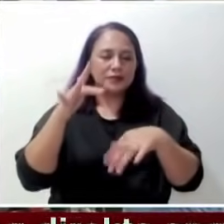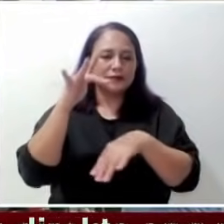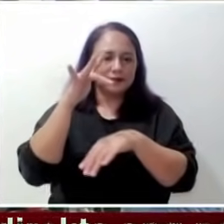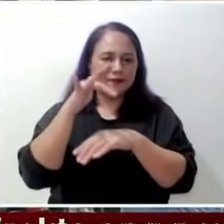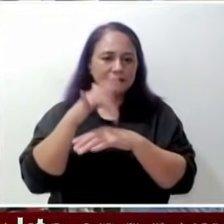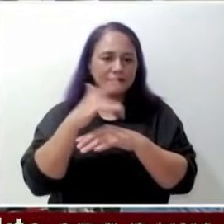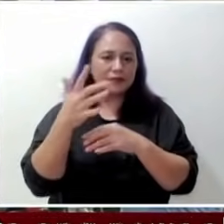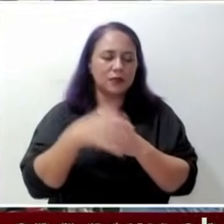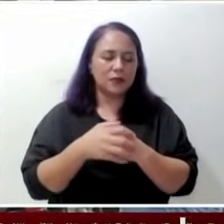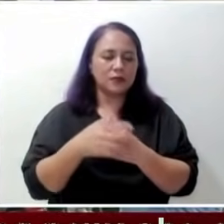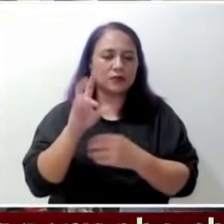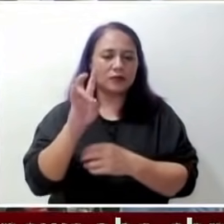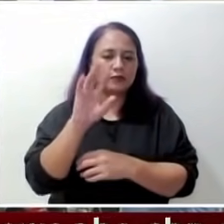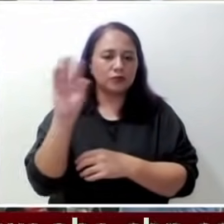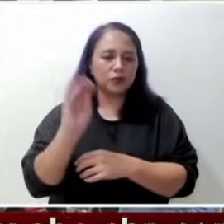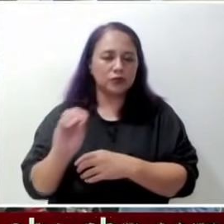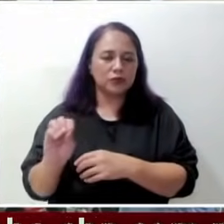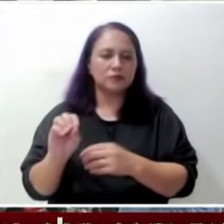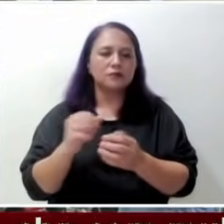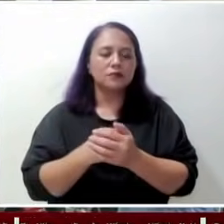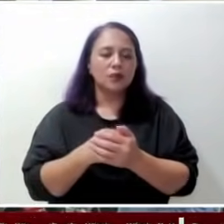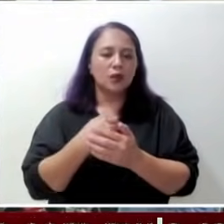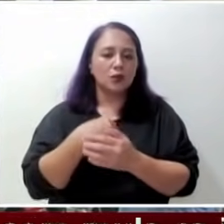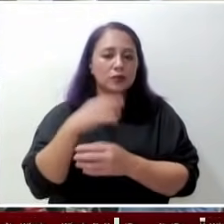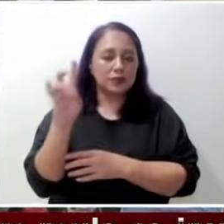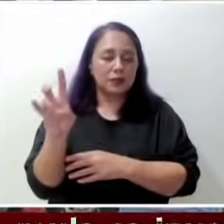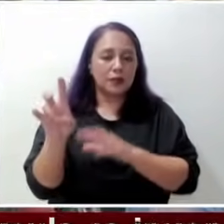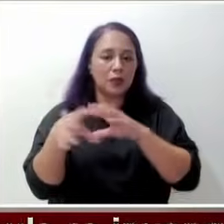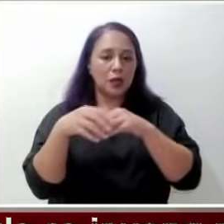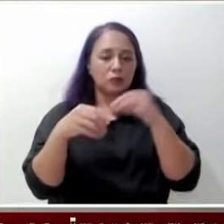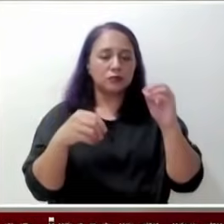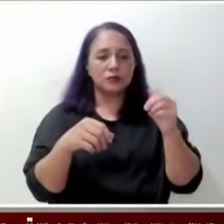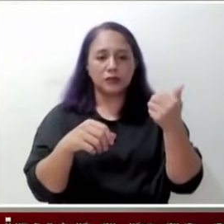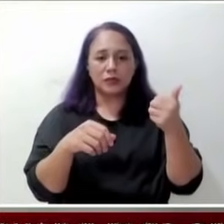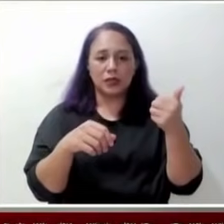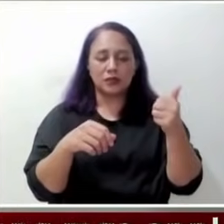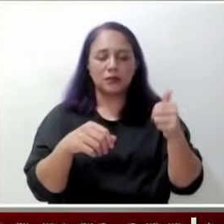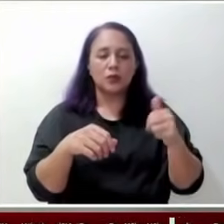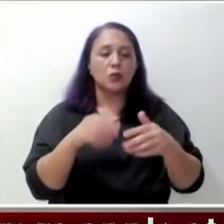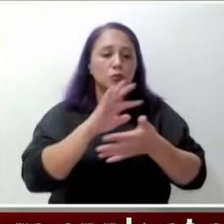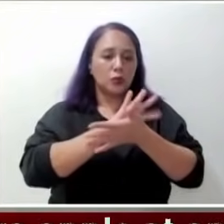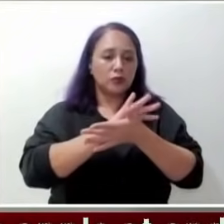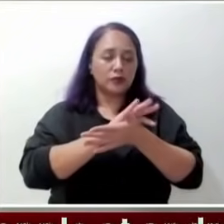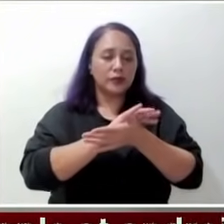At 74% o 7 sa bawat 10 COVID ward beds